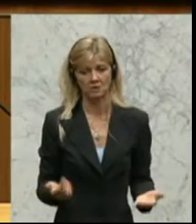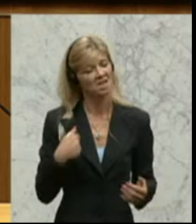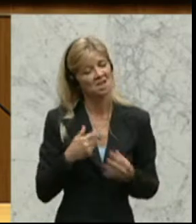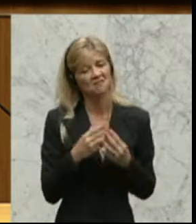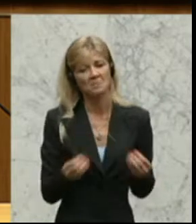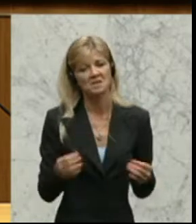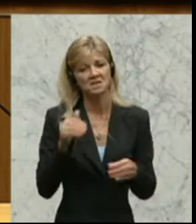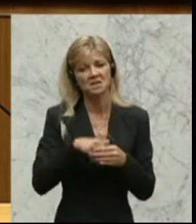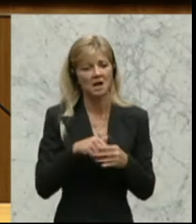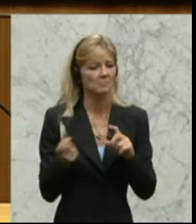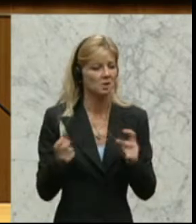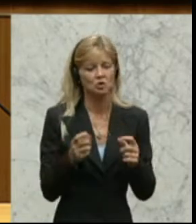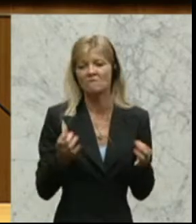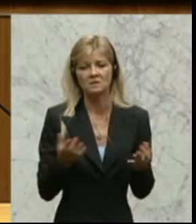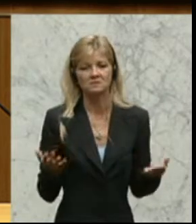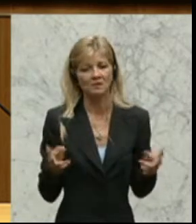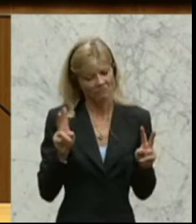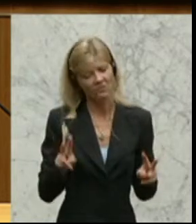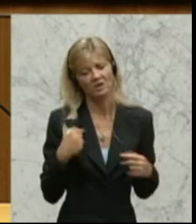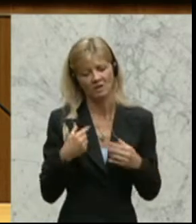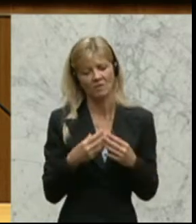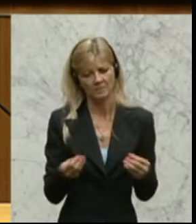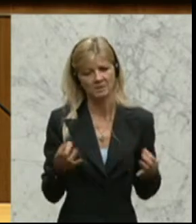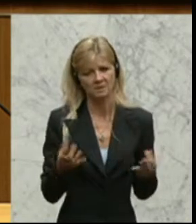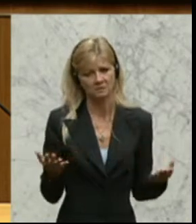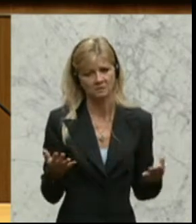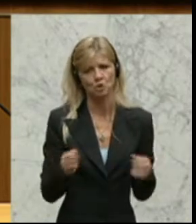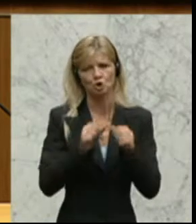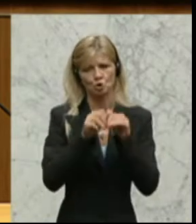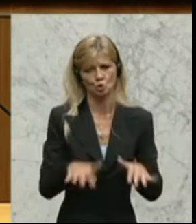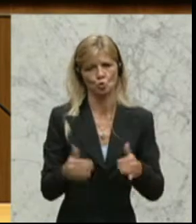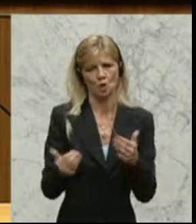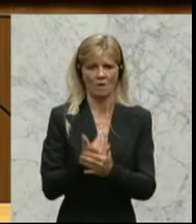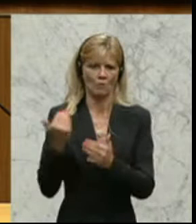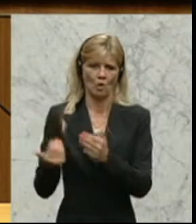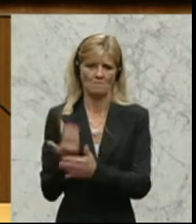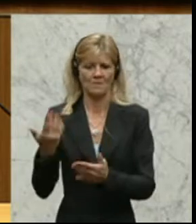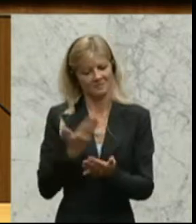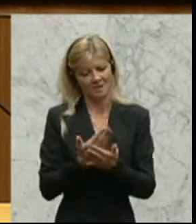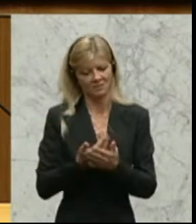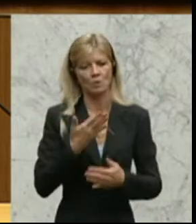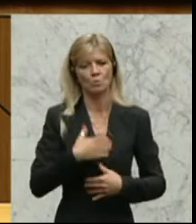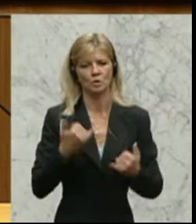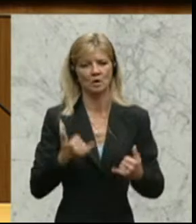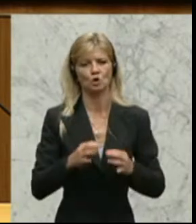was mir wirklich abgeht, sind die Strukturreformen. Daher möchte ich auch ganz offiziell hiermit eine